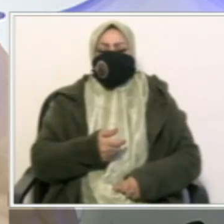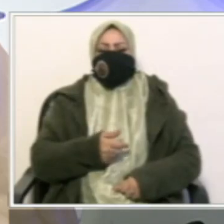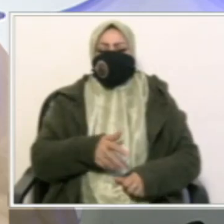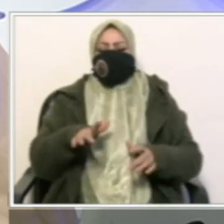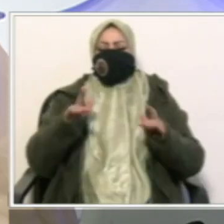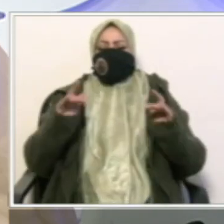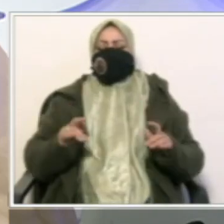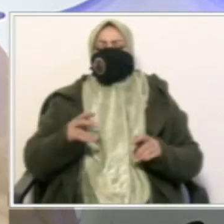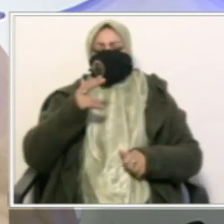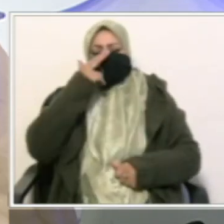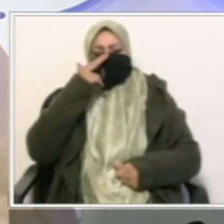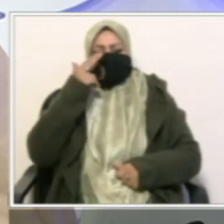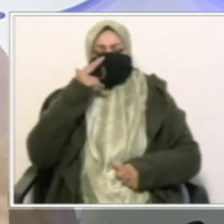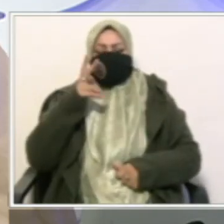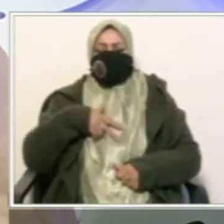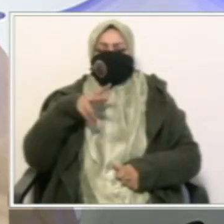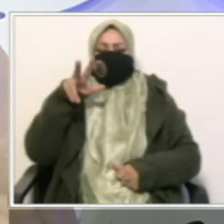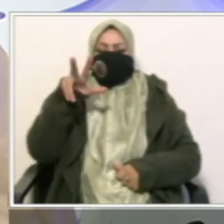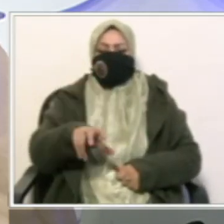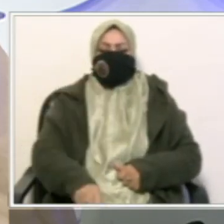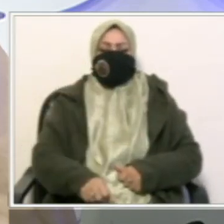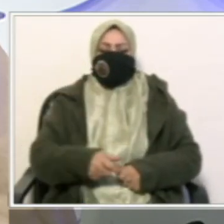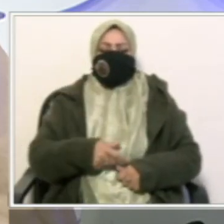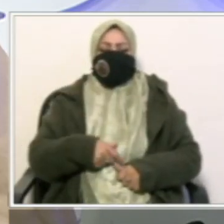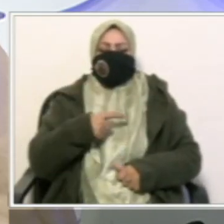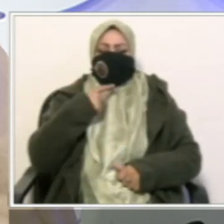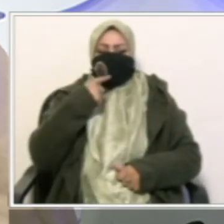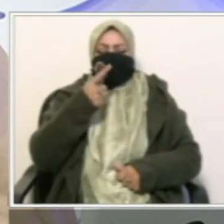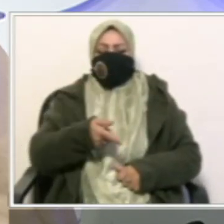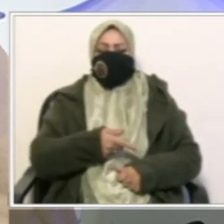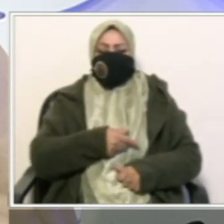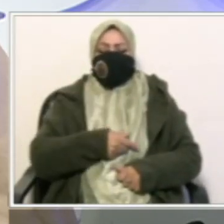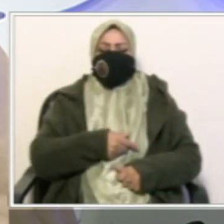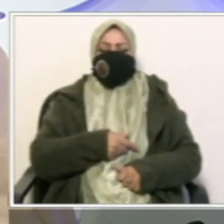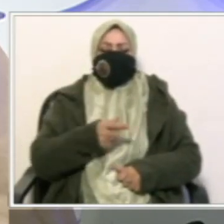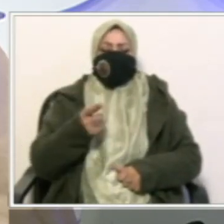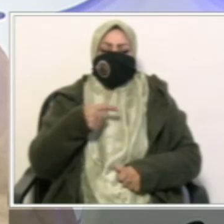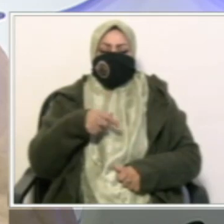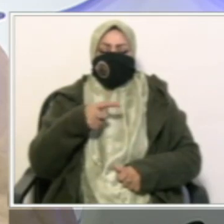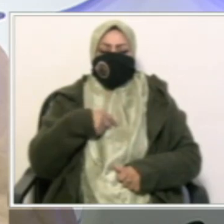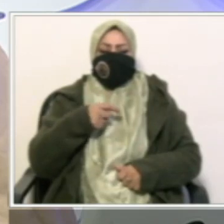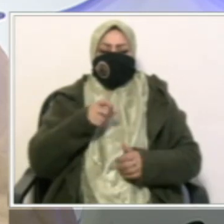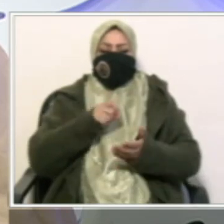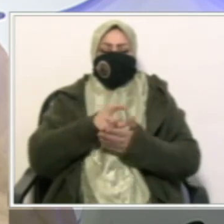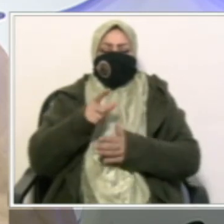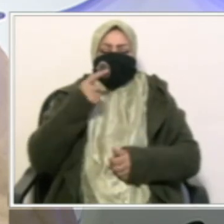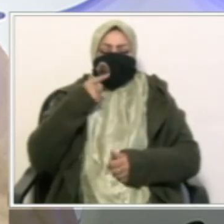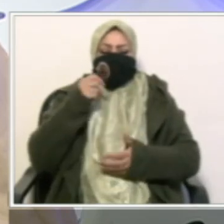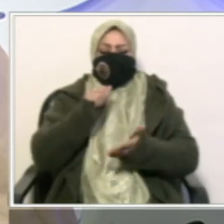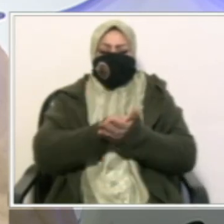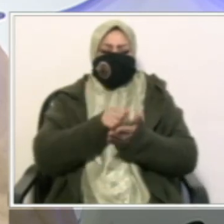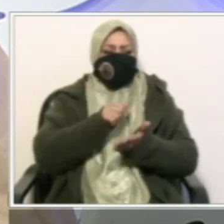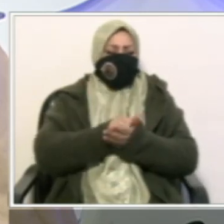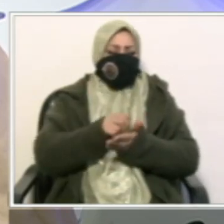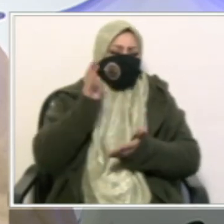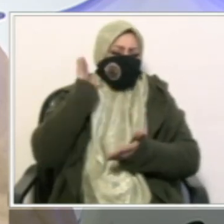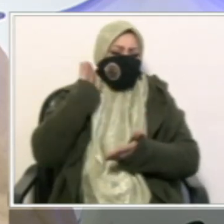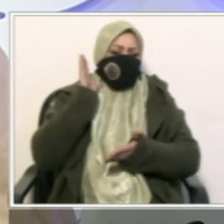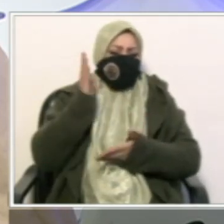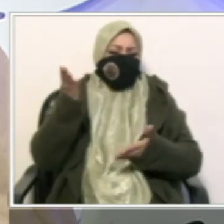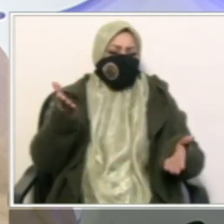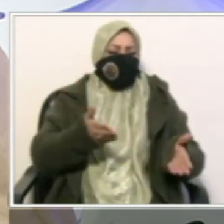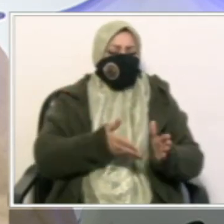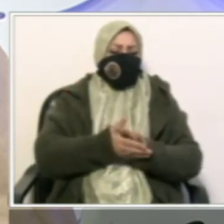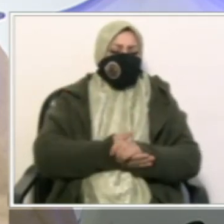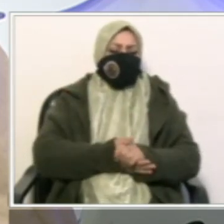أنت للجلوس مع هذا الغاصب في قعر بيتك في مربوعتك، تبي تقعمز يقول هذا السلم أنت نتصالح